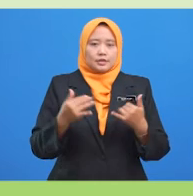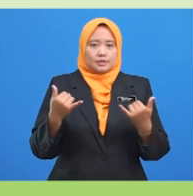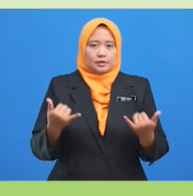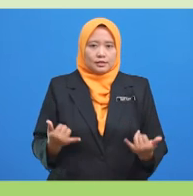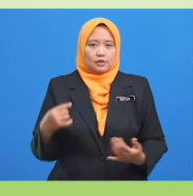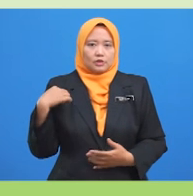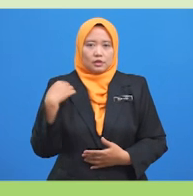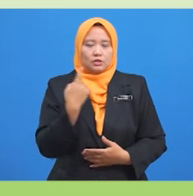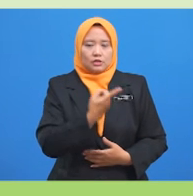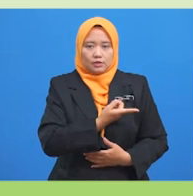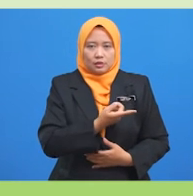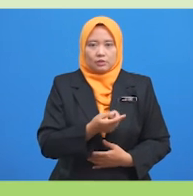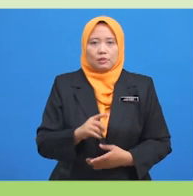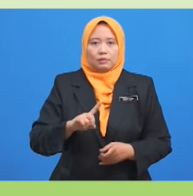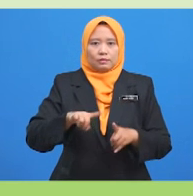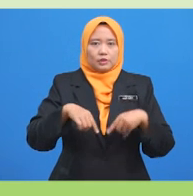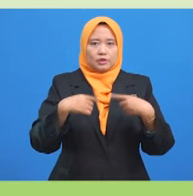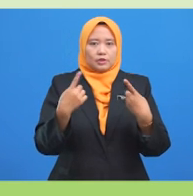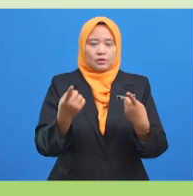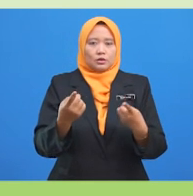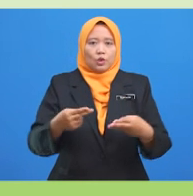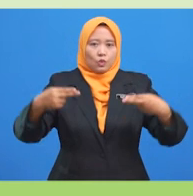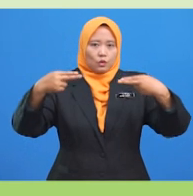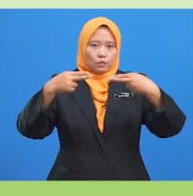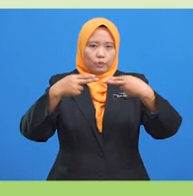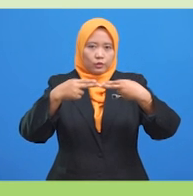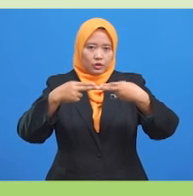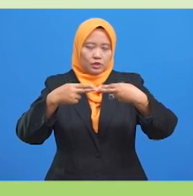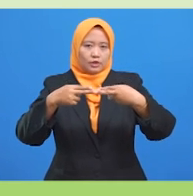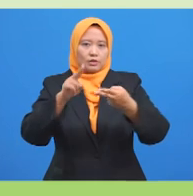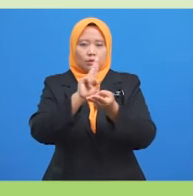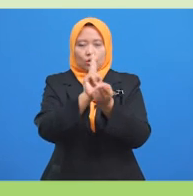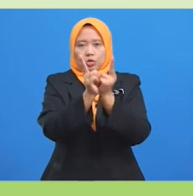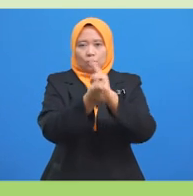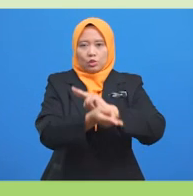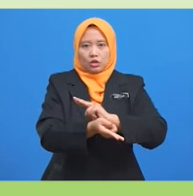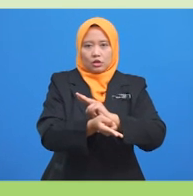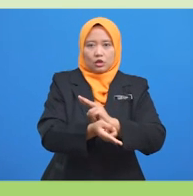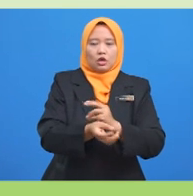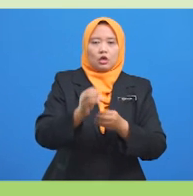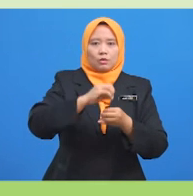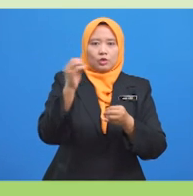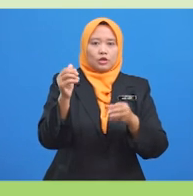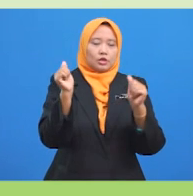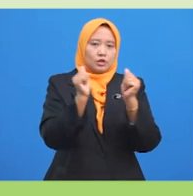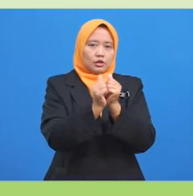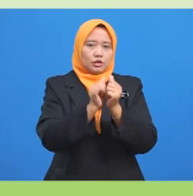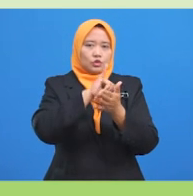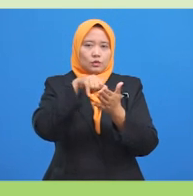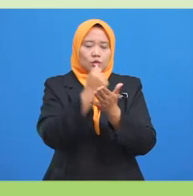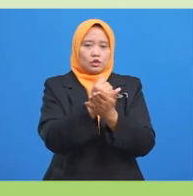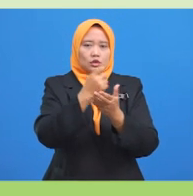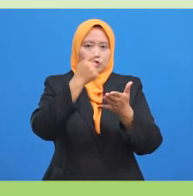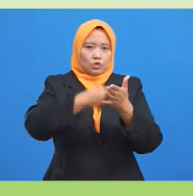Sekarang kita beralih kepada hubungan antara perubahan output dengan jumlah kos, kos purata,